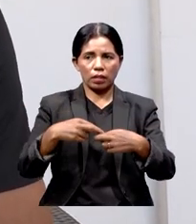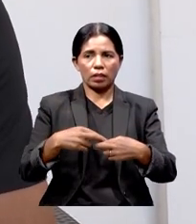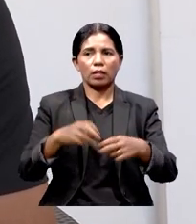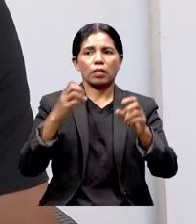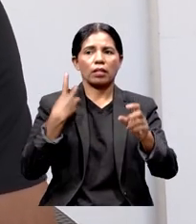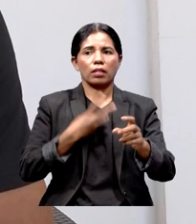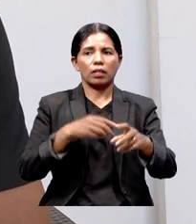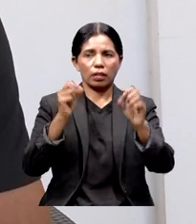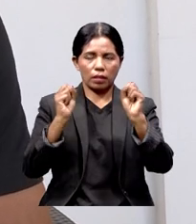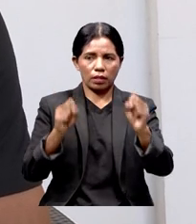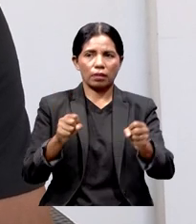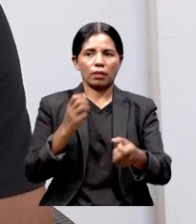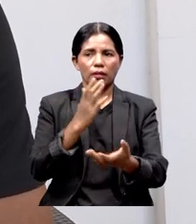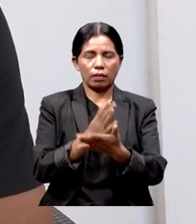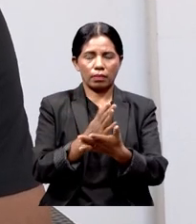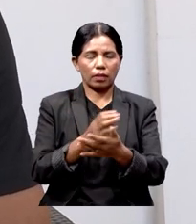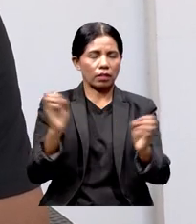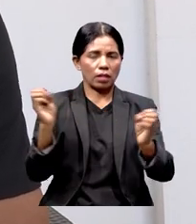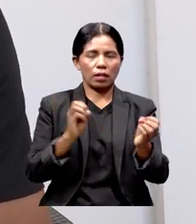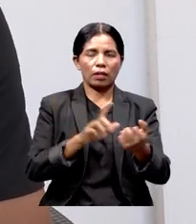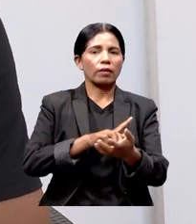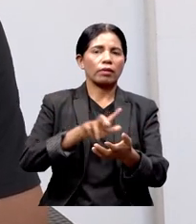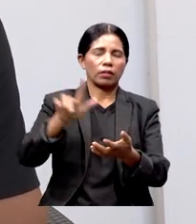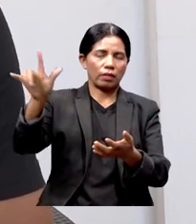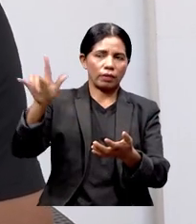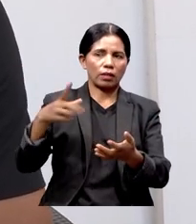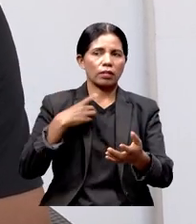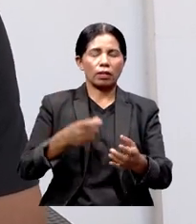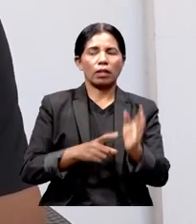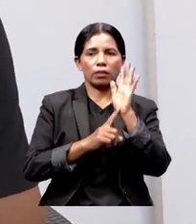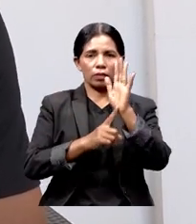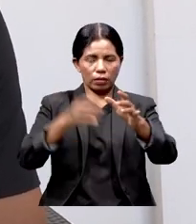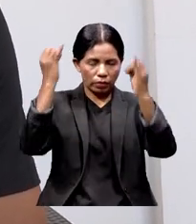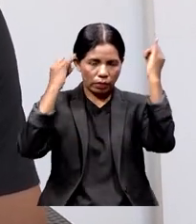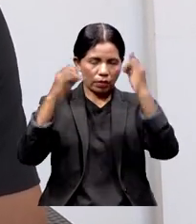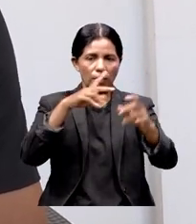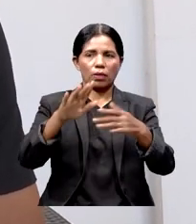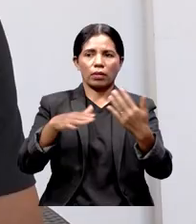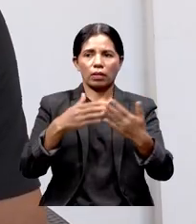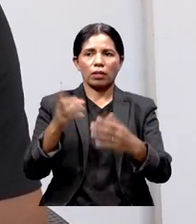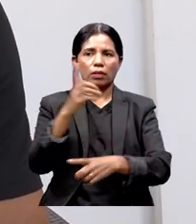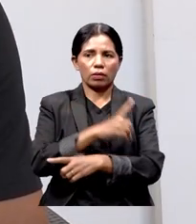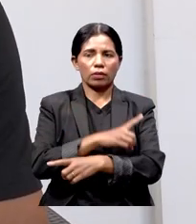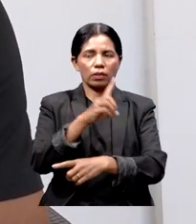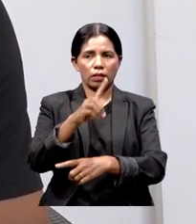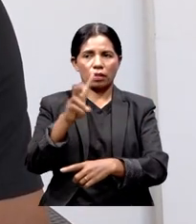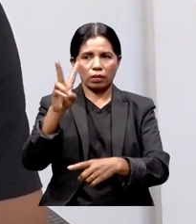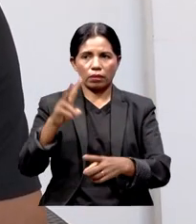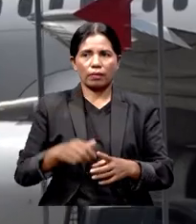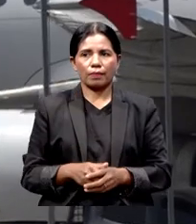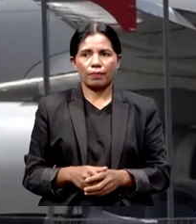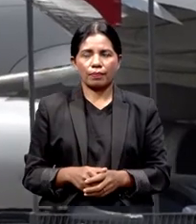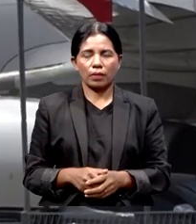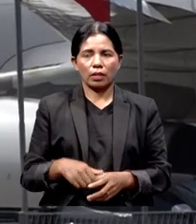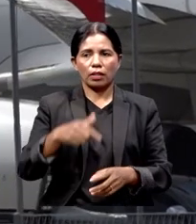pasti ita pare talabo mai ben ne ita ting fo informa ba pasajeru sira lorong ida ke lorong ru antes. Além de